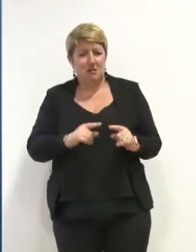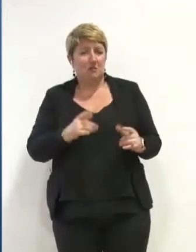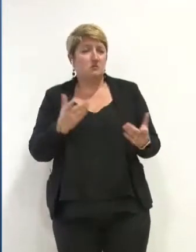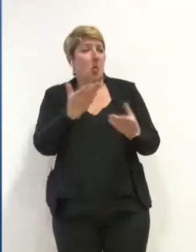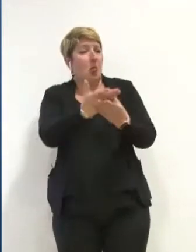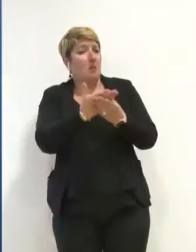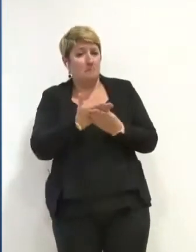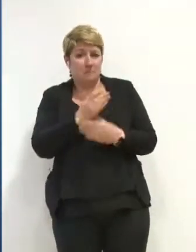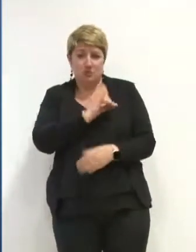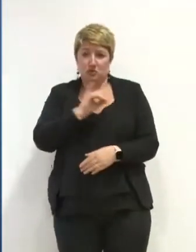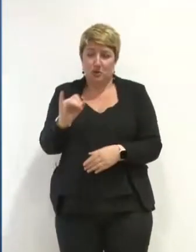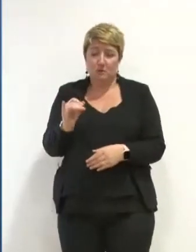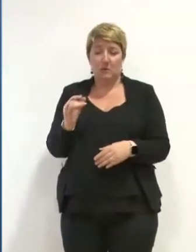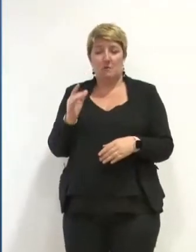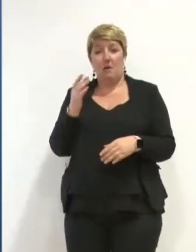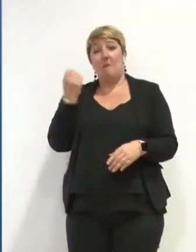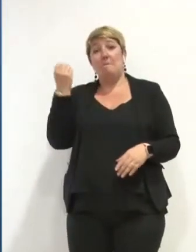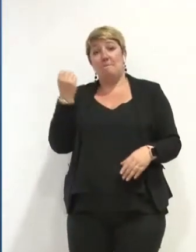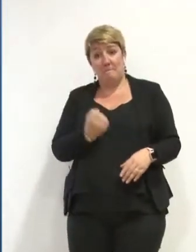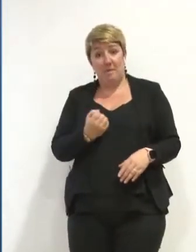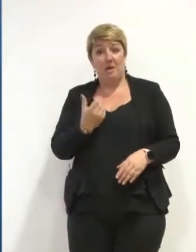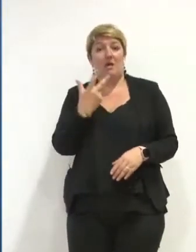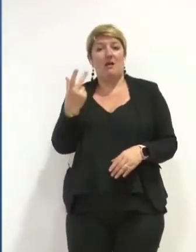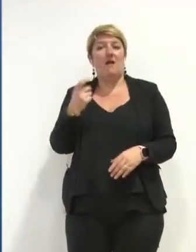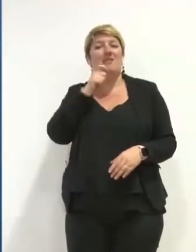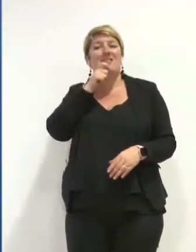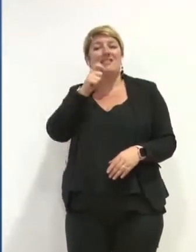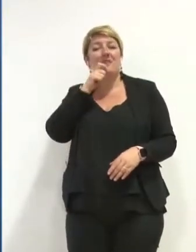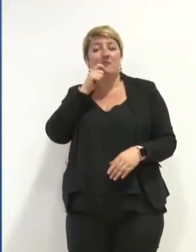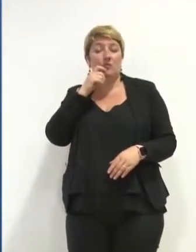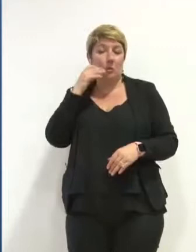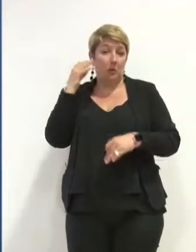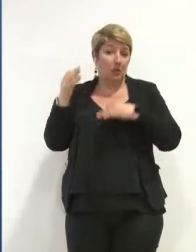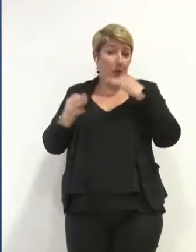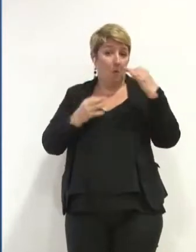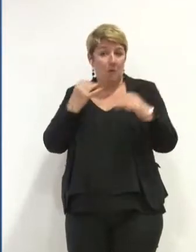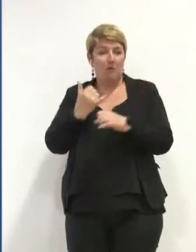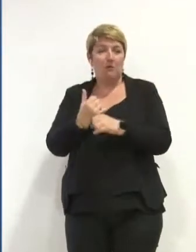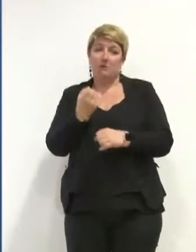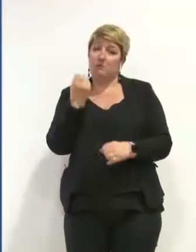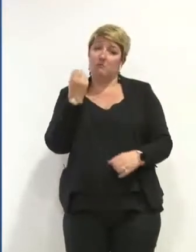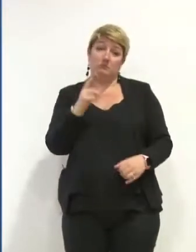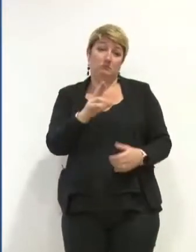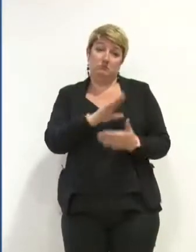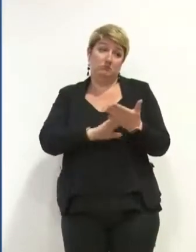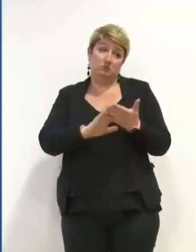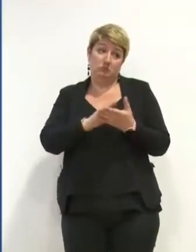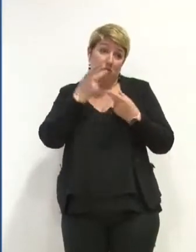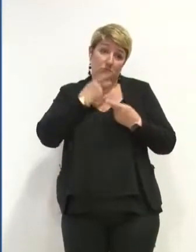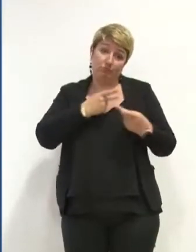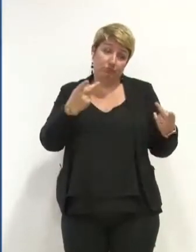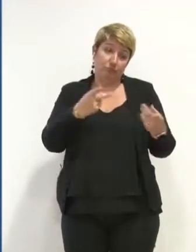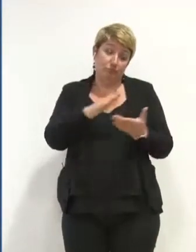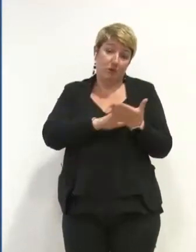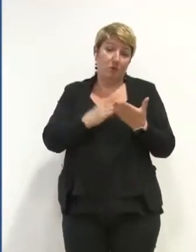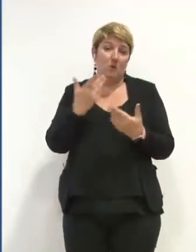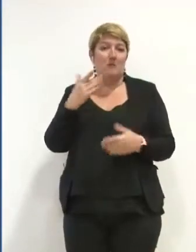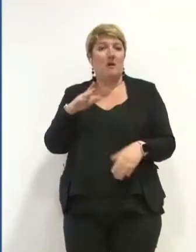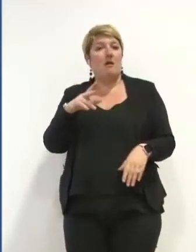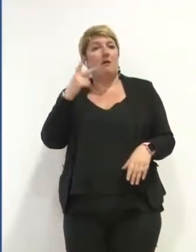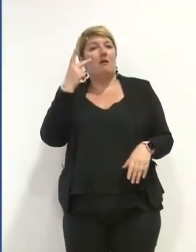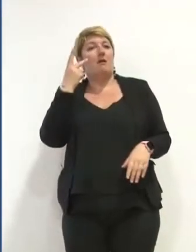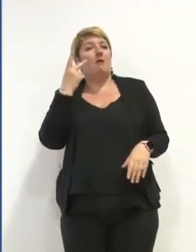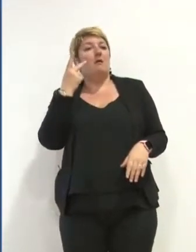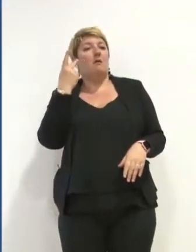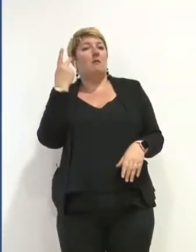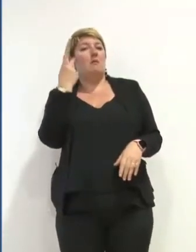encore, nous découvrons toujours avec cette interview, et oui, vous n'y échapperez pas, les coulisses de vos exploits, des décisions prises